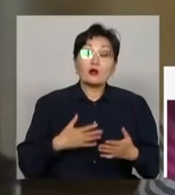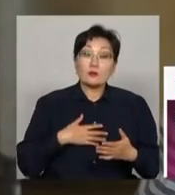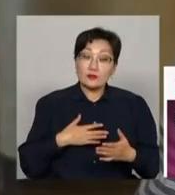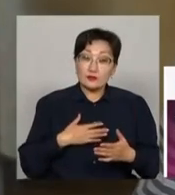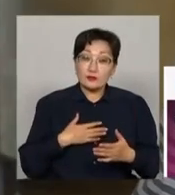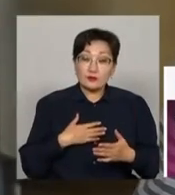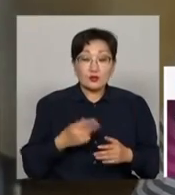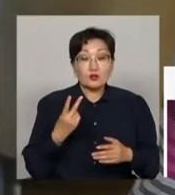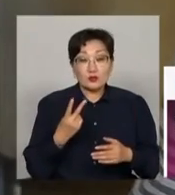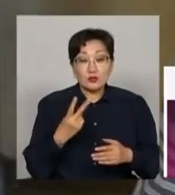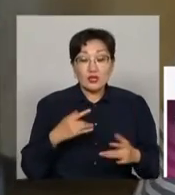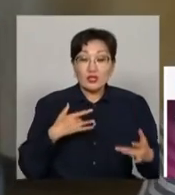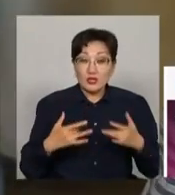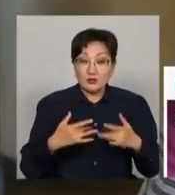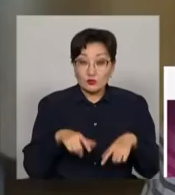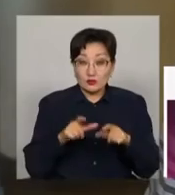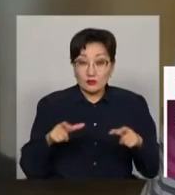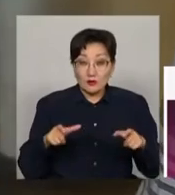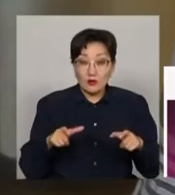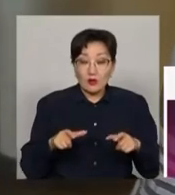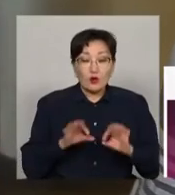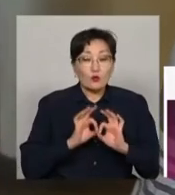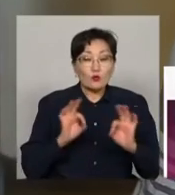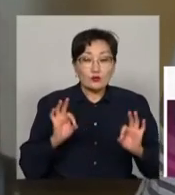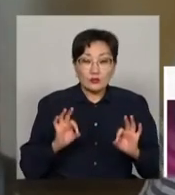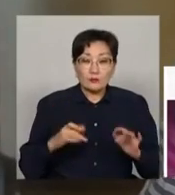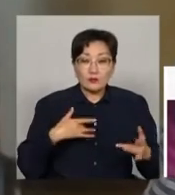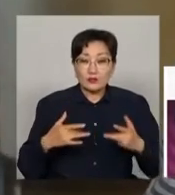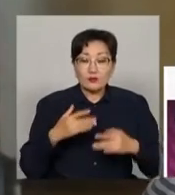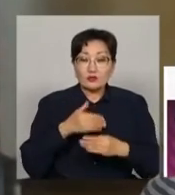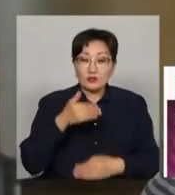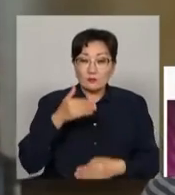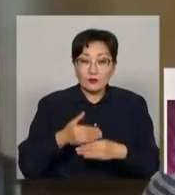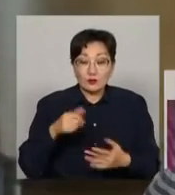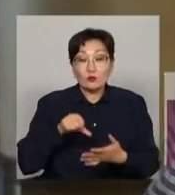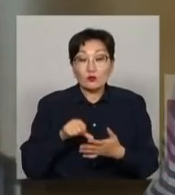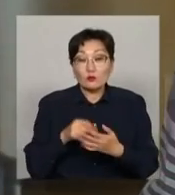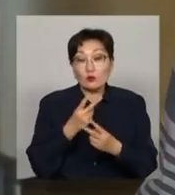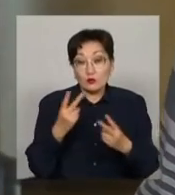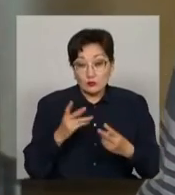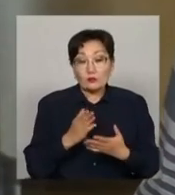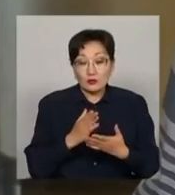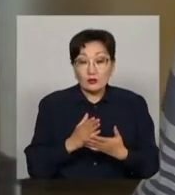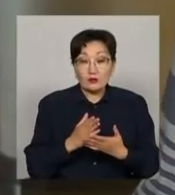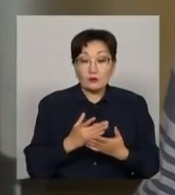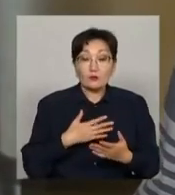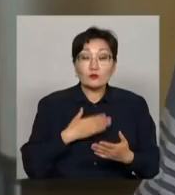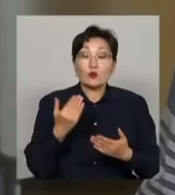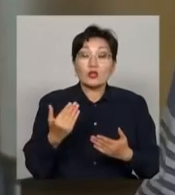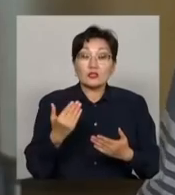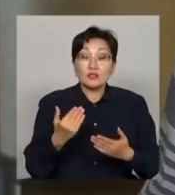Менің жаңағы екі актерда керемет актерлар сахнада көріп жүрмін олардың ойындарын. Оларға